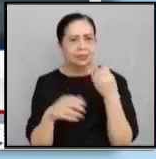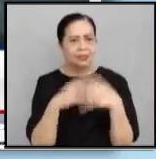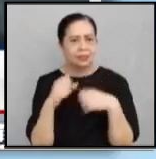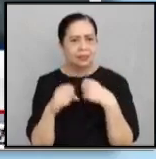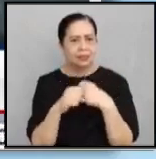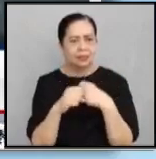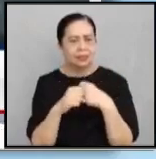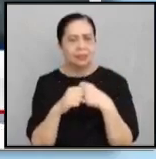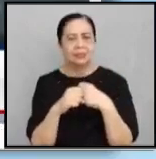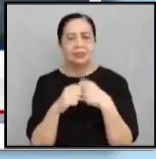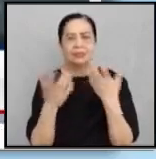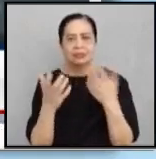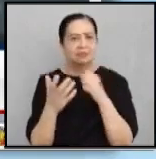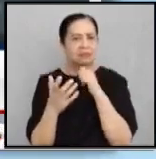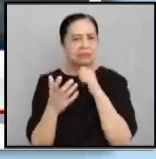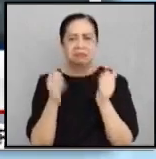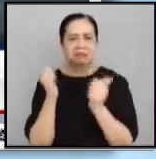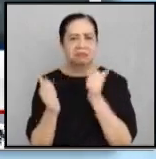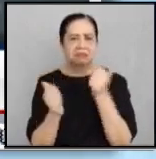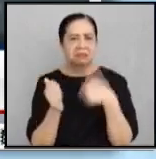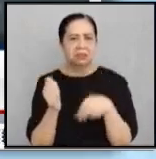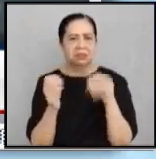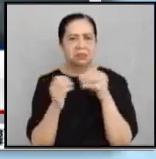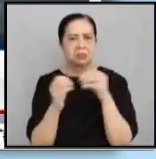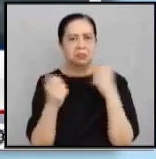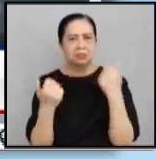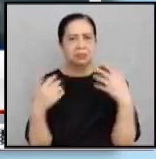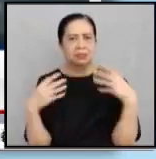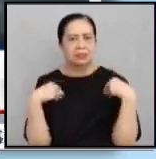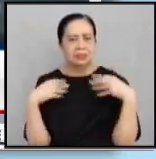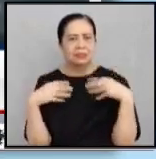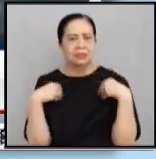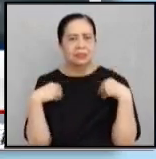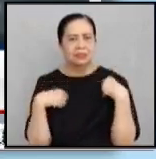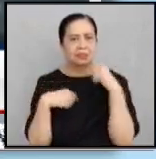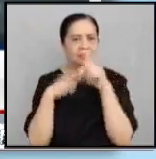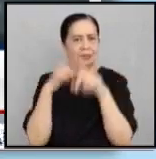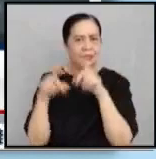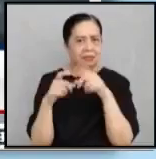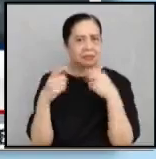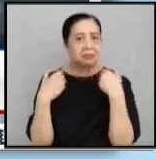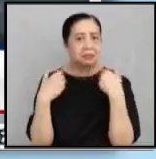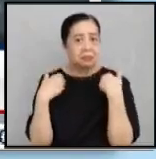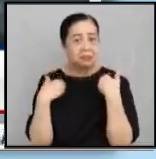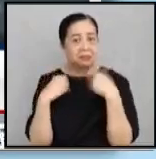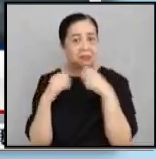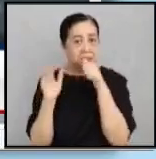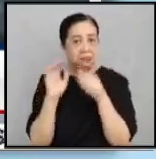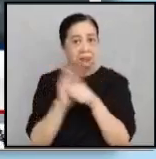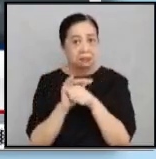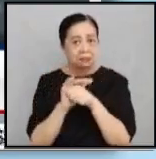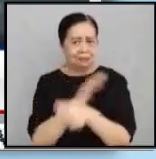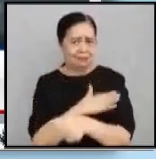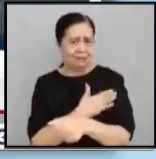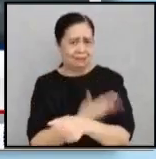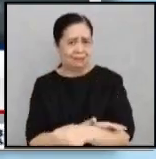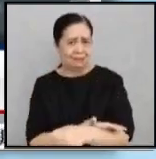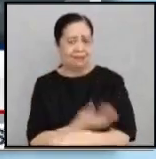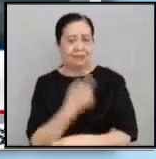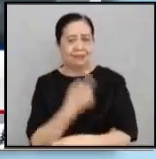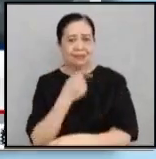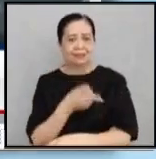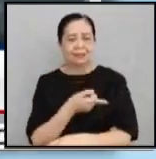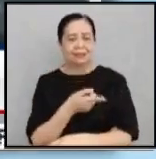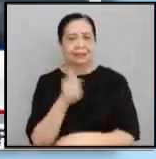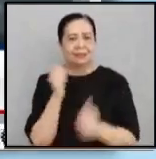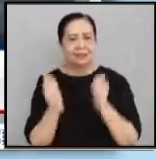active sa show business ay nakatatanggap pa rin siya ng tanong na meron umano siyang tinatagong anak. Ayon sa aktres,